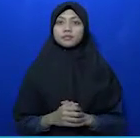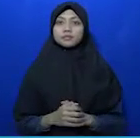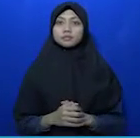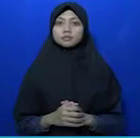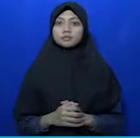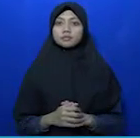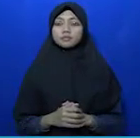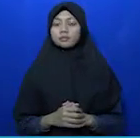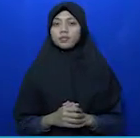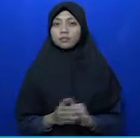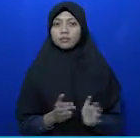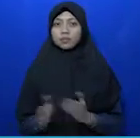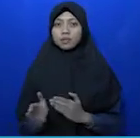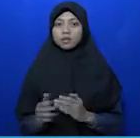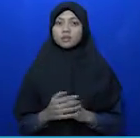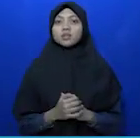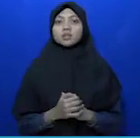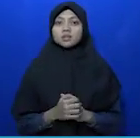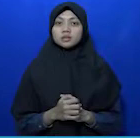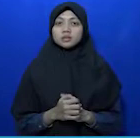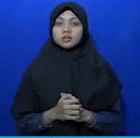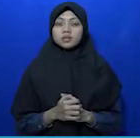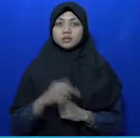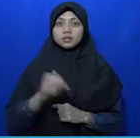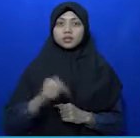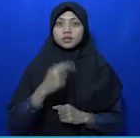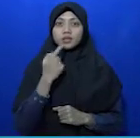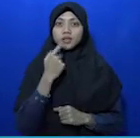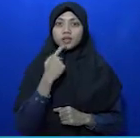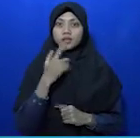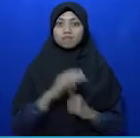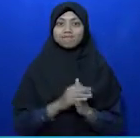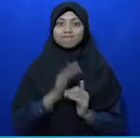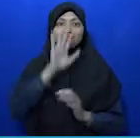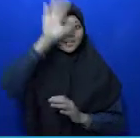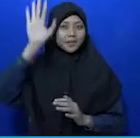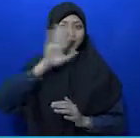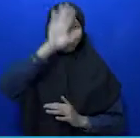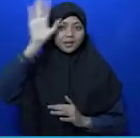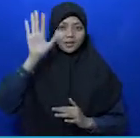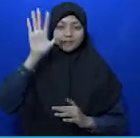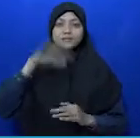Berikutnya. Nah, ini adalah proyeksi